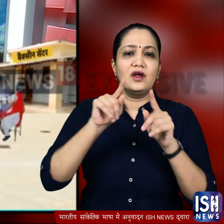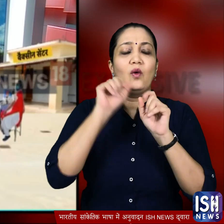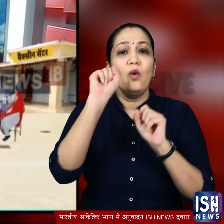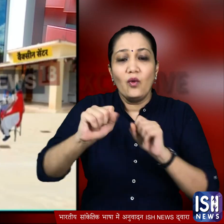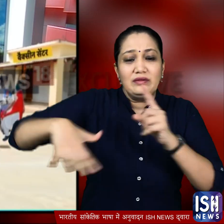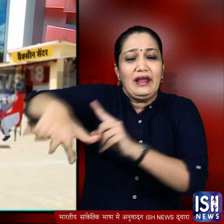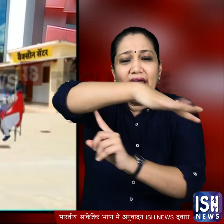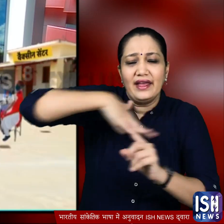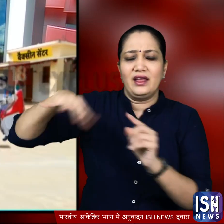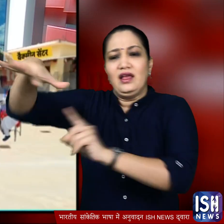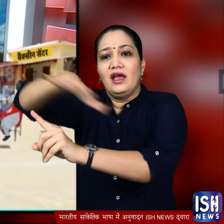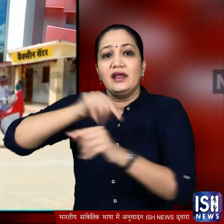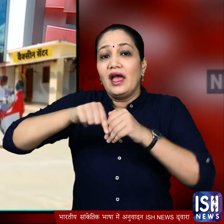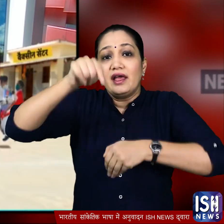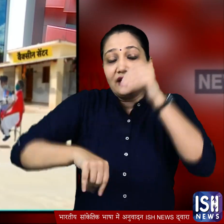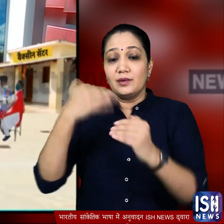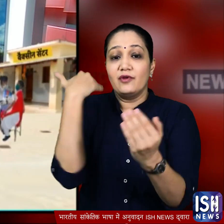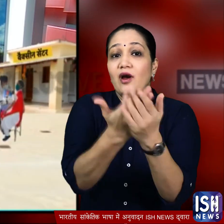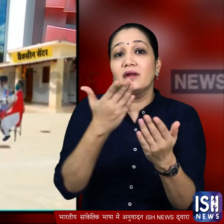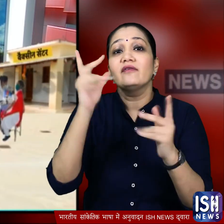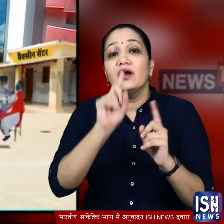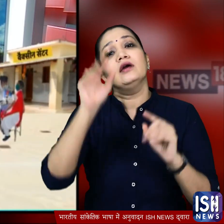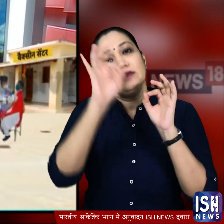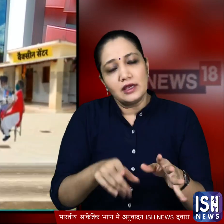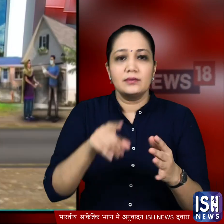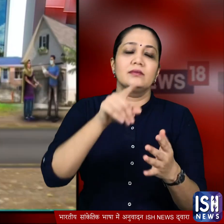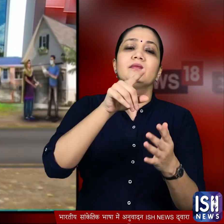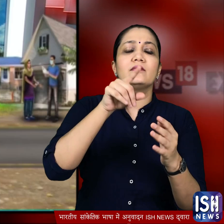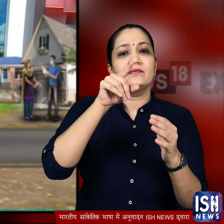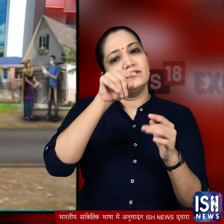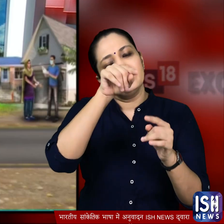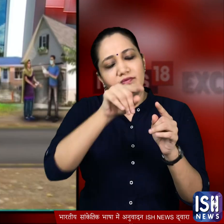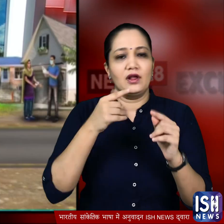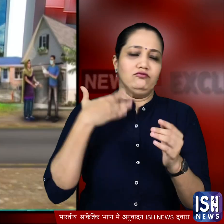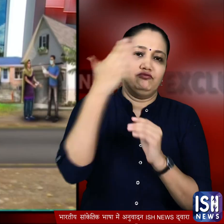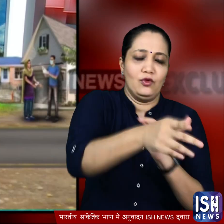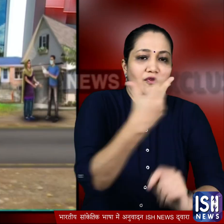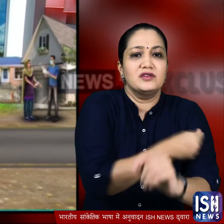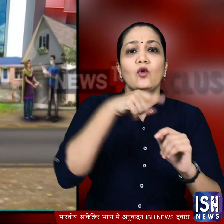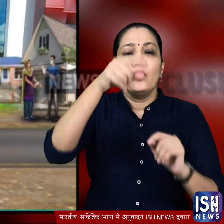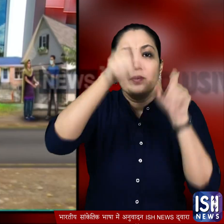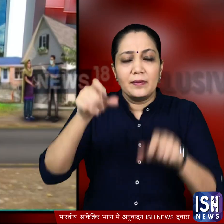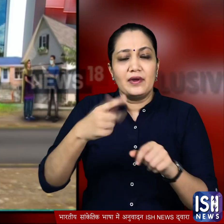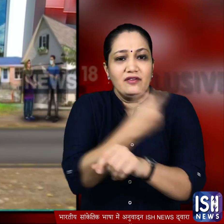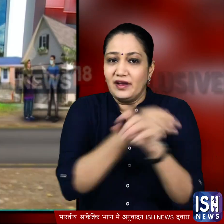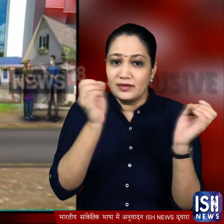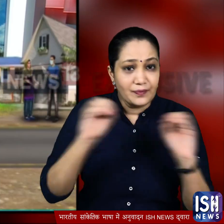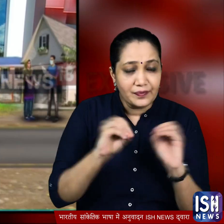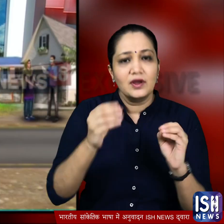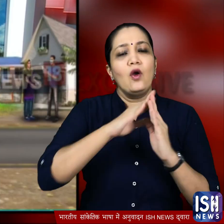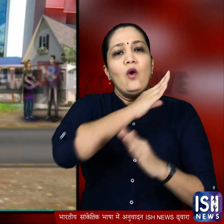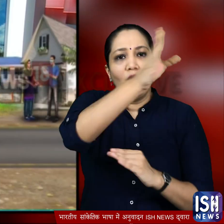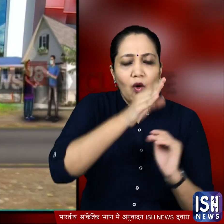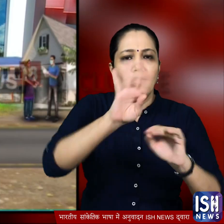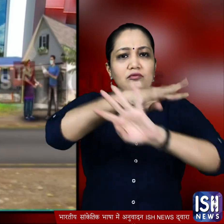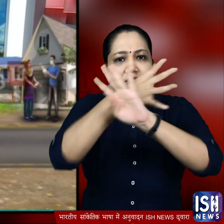लिए उनके इलाके के पोलिंग बूथ में ही वैक्सीनेशन सेंटर बनाएगी। इस दौरान अब तक जिन लोगों ने टीका नहीं लगवाया है, उन्हें उनके घर